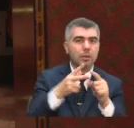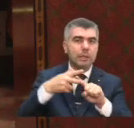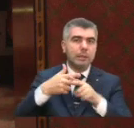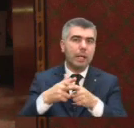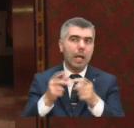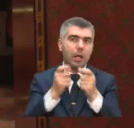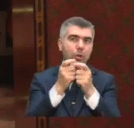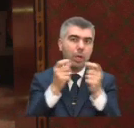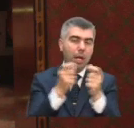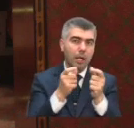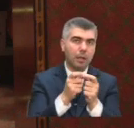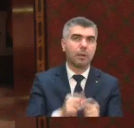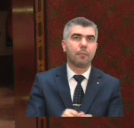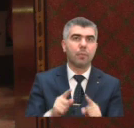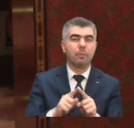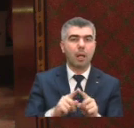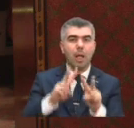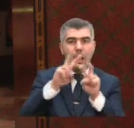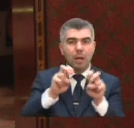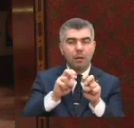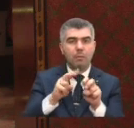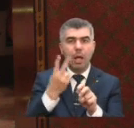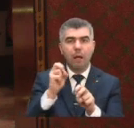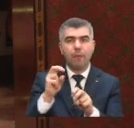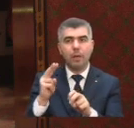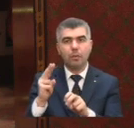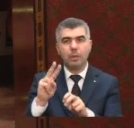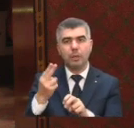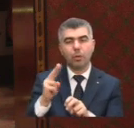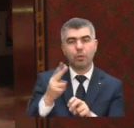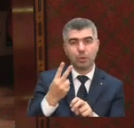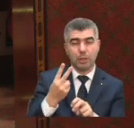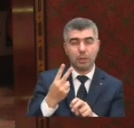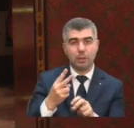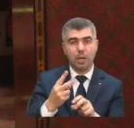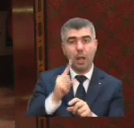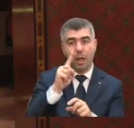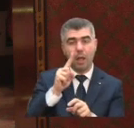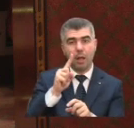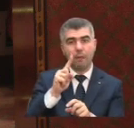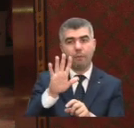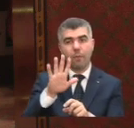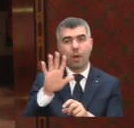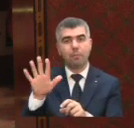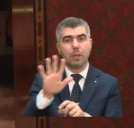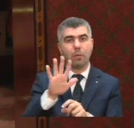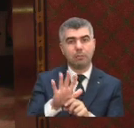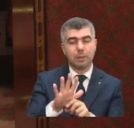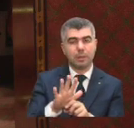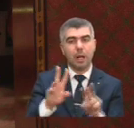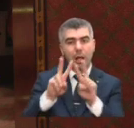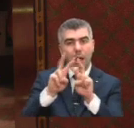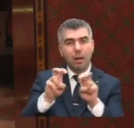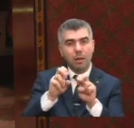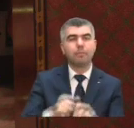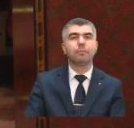بلغ عدد عمليات المراقبة خلال سنة 2022 ما مجموعه 1055 عملية مراقبة،